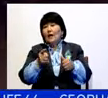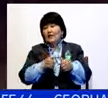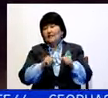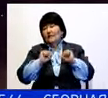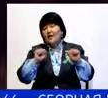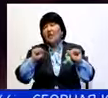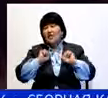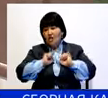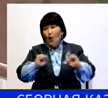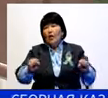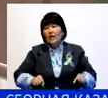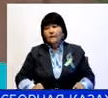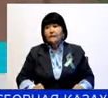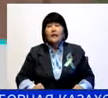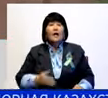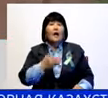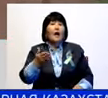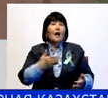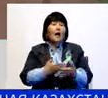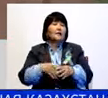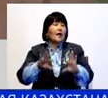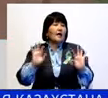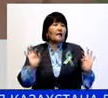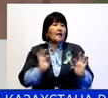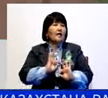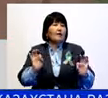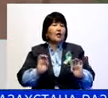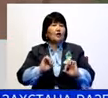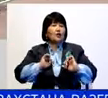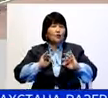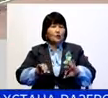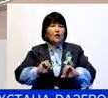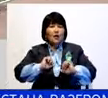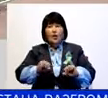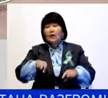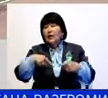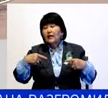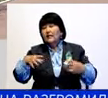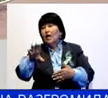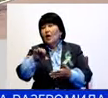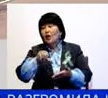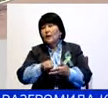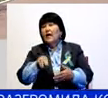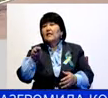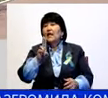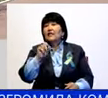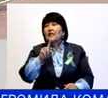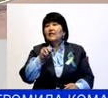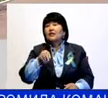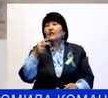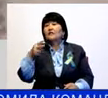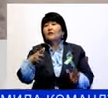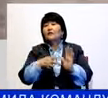героя. Они проявили невероятные чудеса героизма. Вот только несколько примеров. Жалиль Кизатов